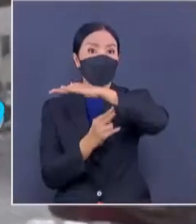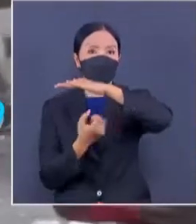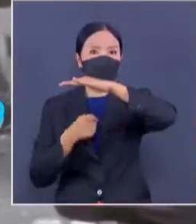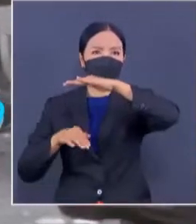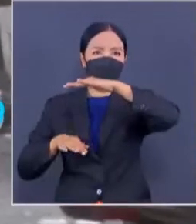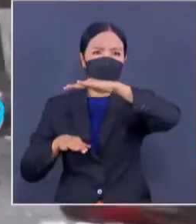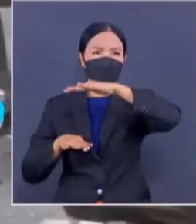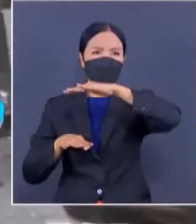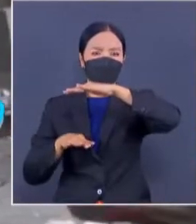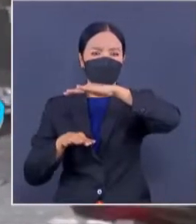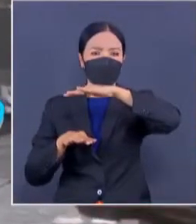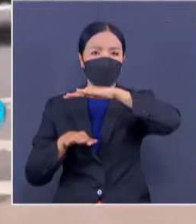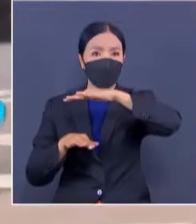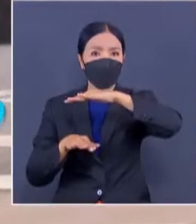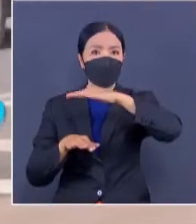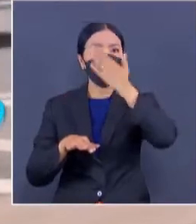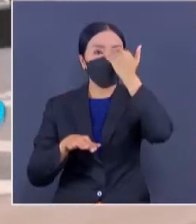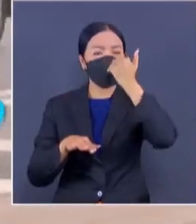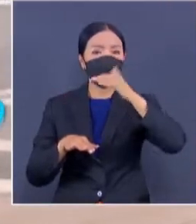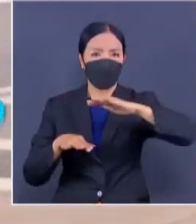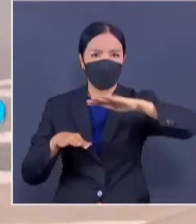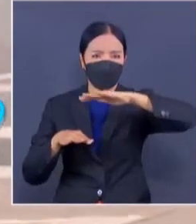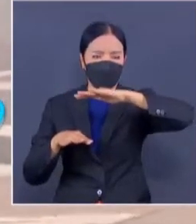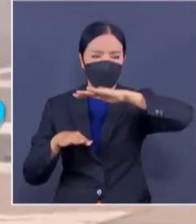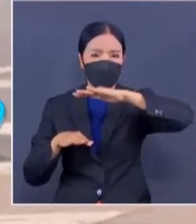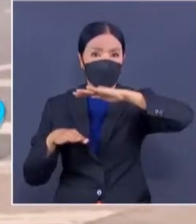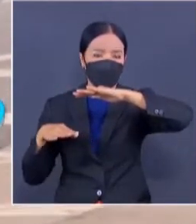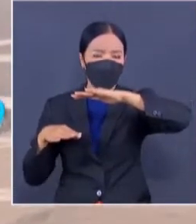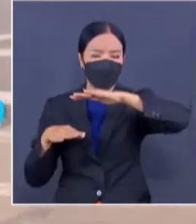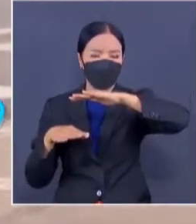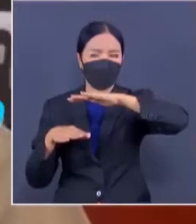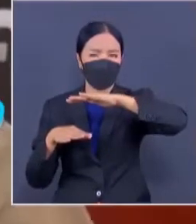เนี่ยที่ประสบเหตุอย่างนี้เพราะว่าเขาวูบหลับครับ